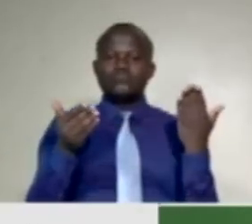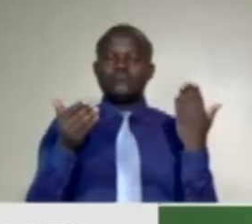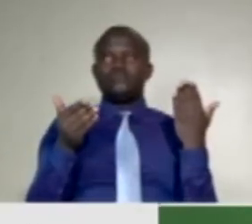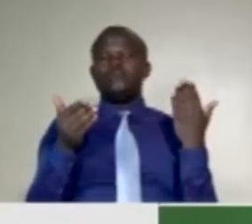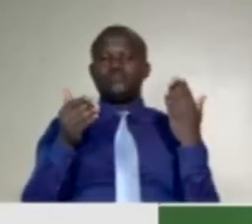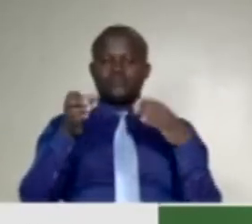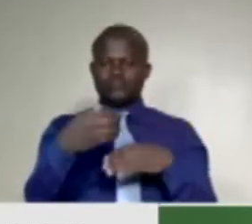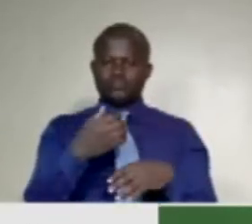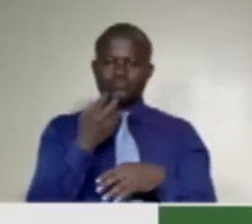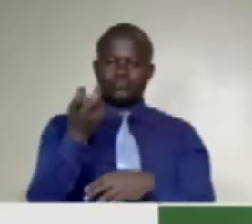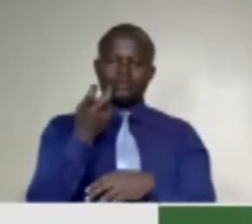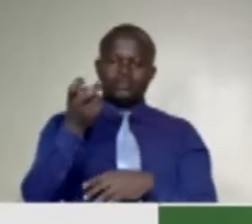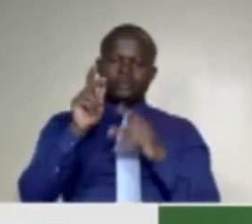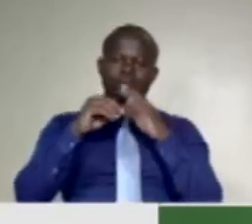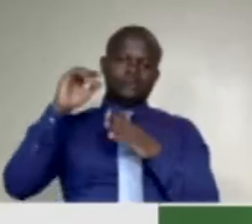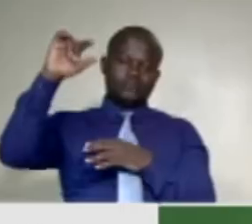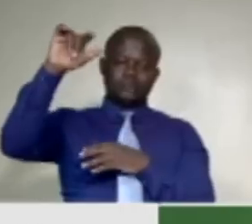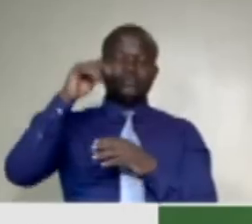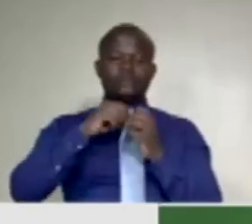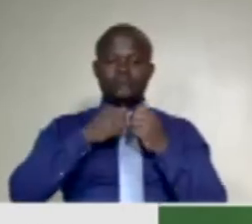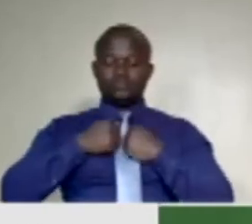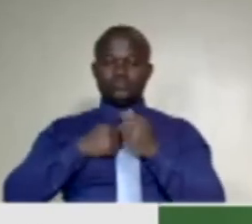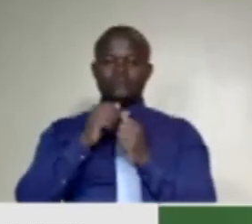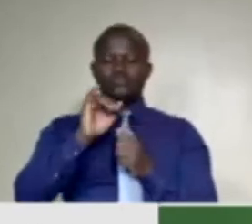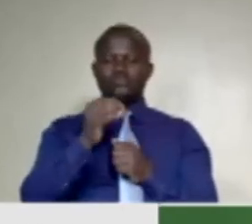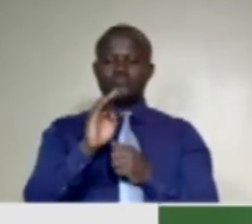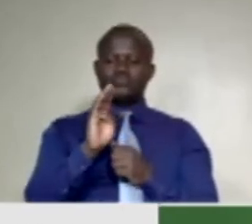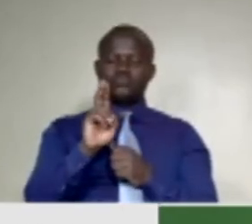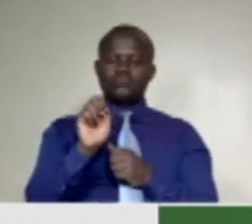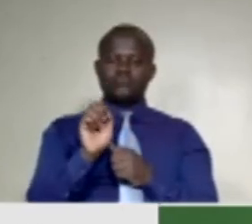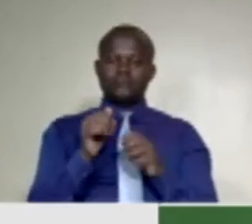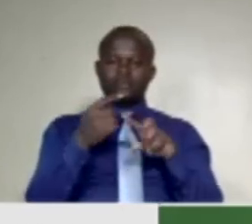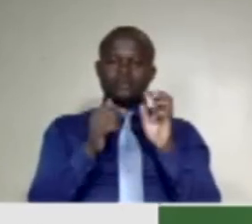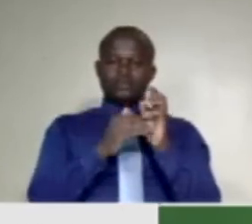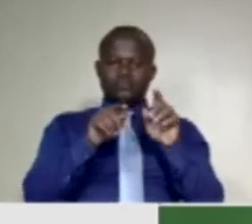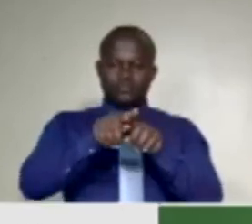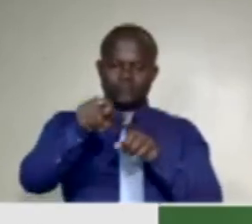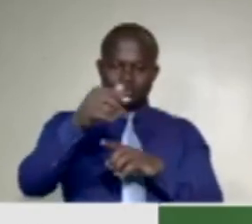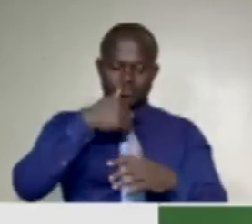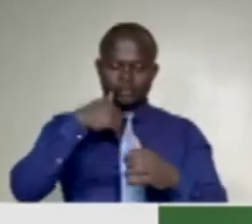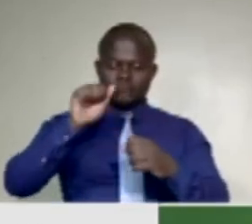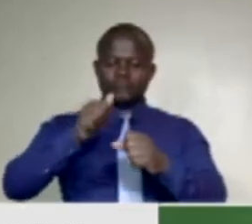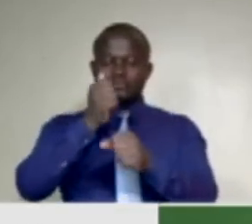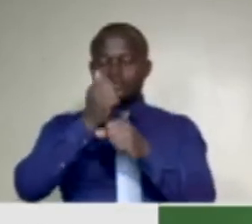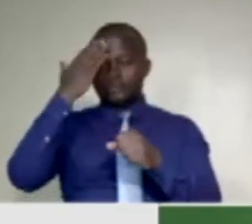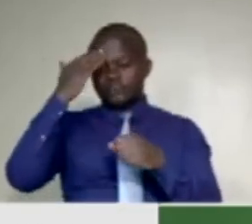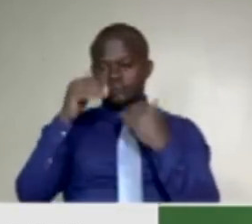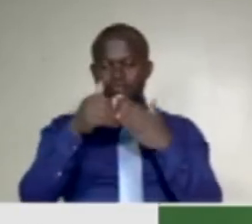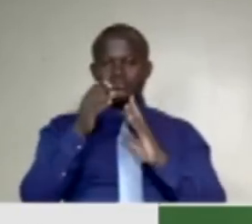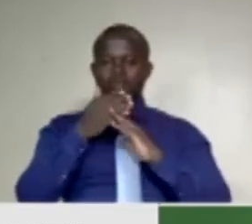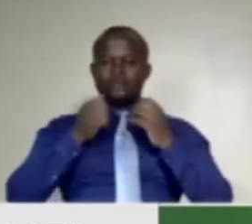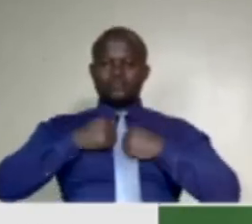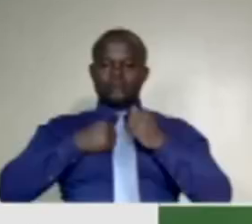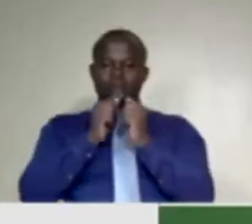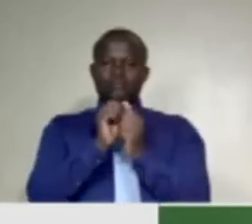societe yatwara abantu mu ndege mu Rwanda na Djibouti nabo bagira icyo bakora kugira ngo hagati ya Rwanda